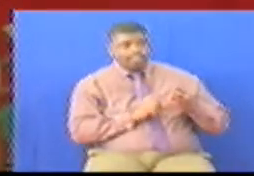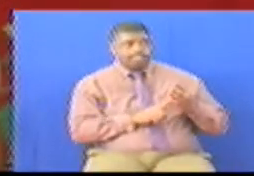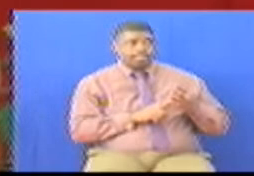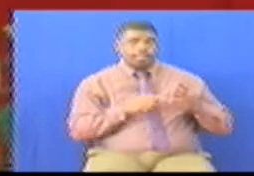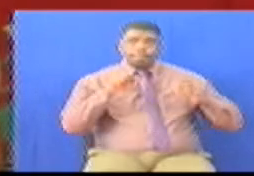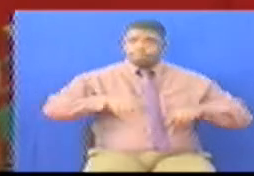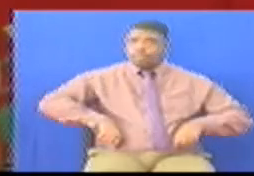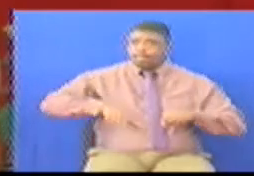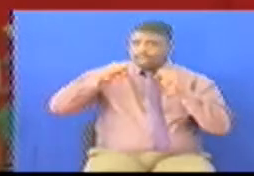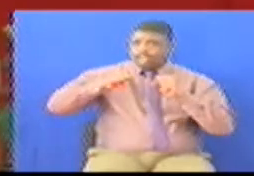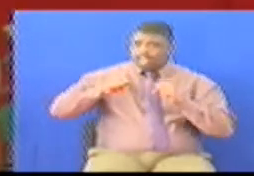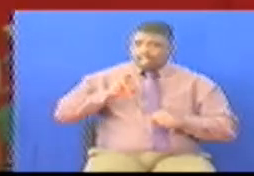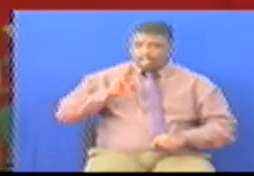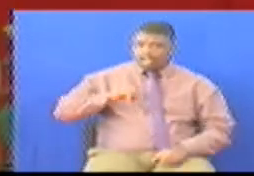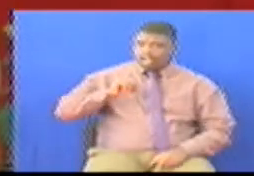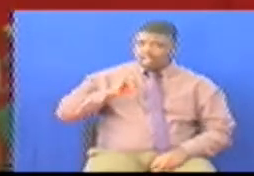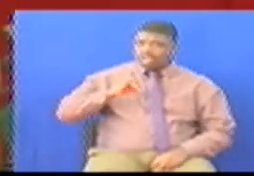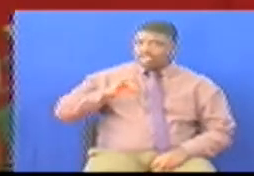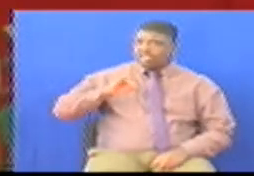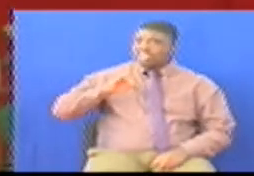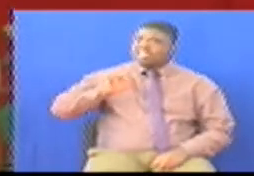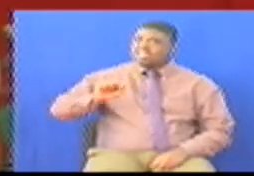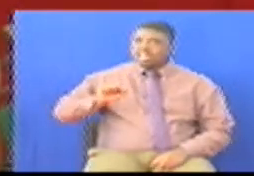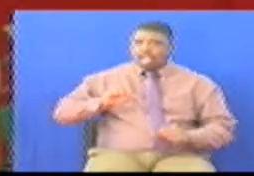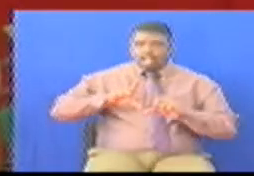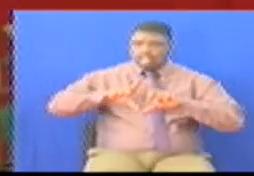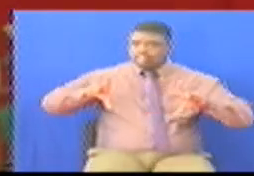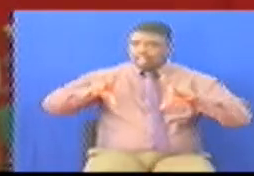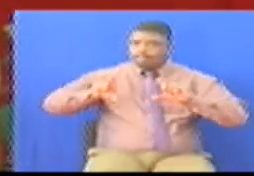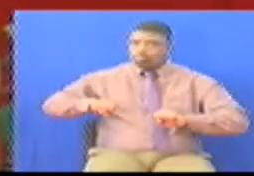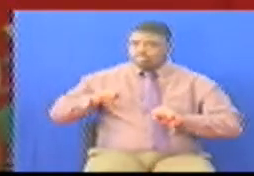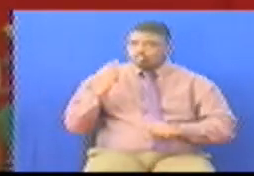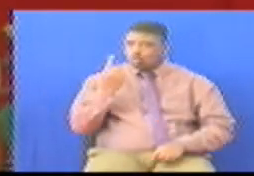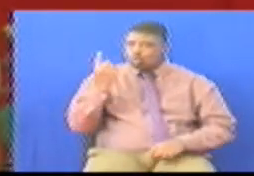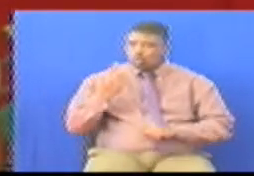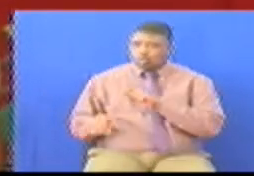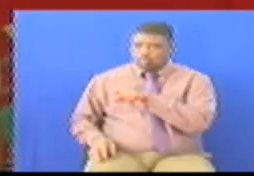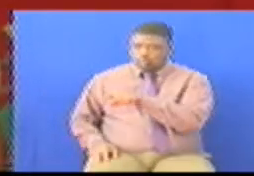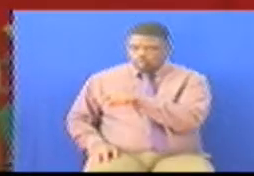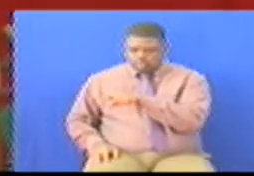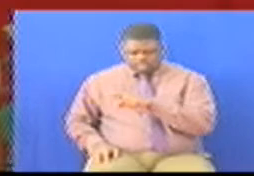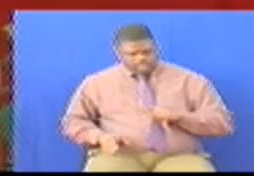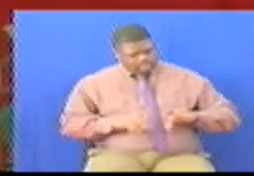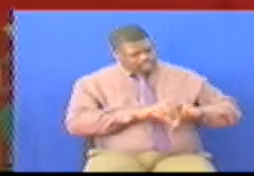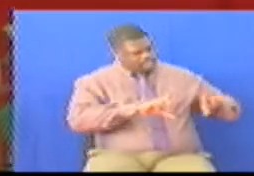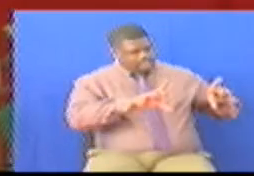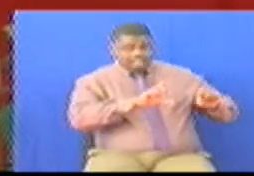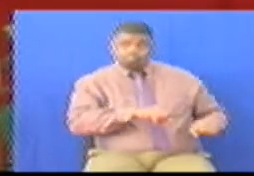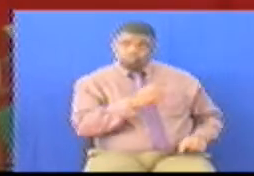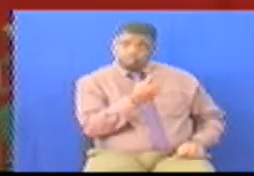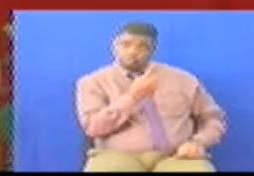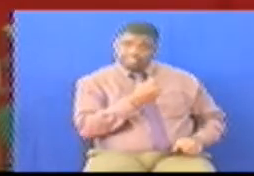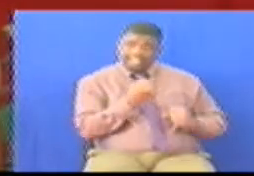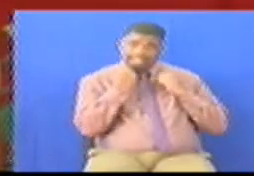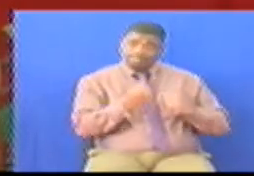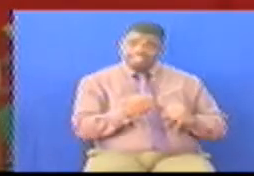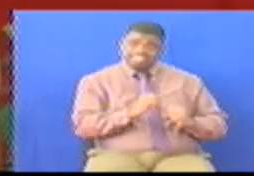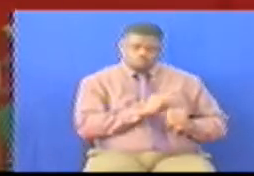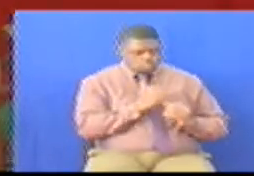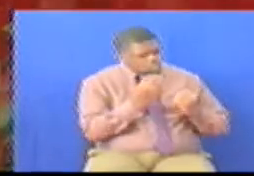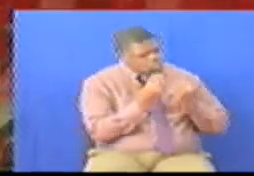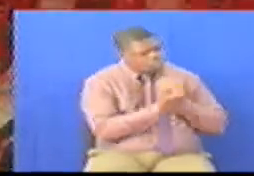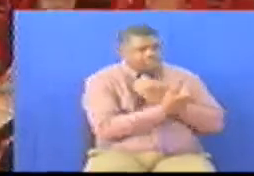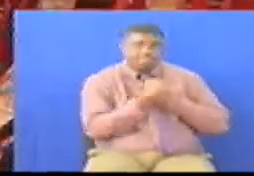mamlaka ya vitambulisho vya taifa NIDA. Bunge liazimie kwamba NIDA iimarishe udhibiti wa ndani kwa kuwa na kumbukumbu sahihi